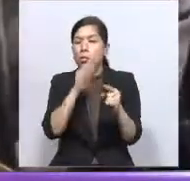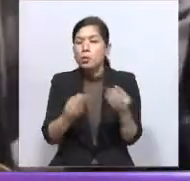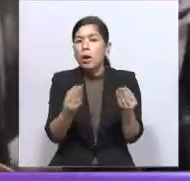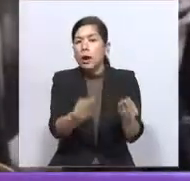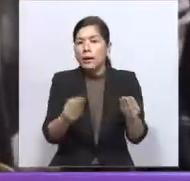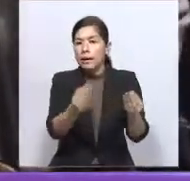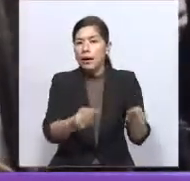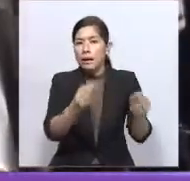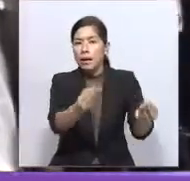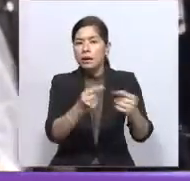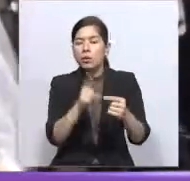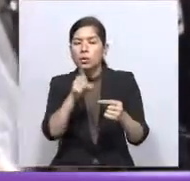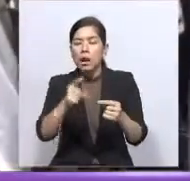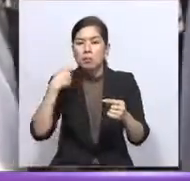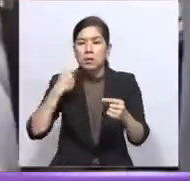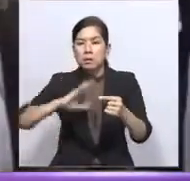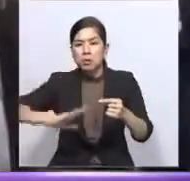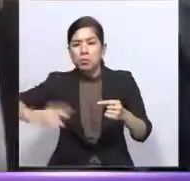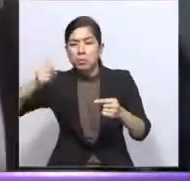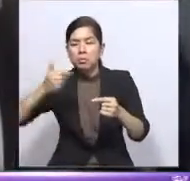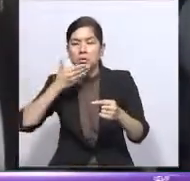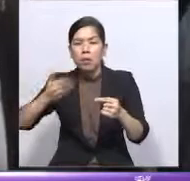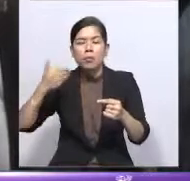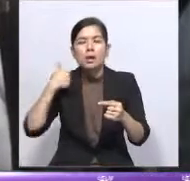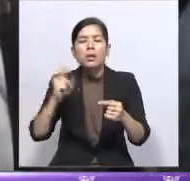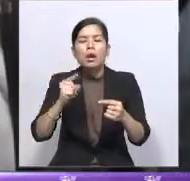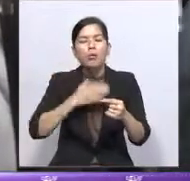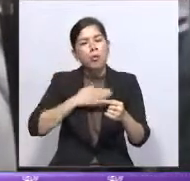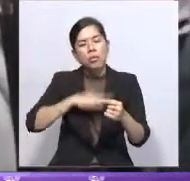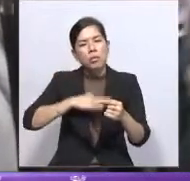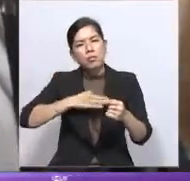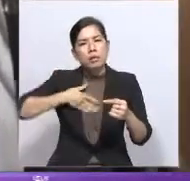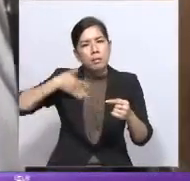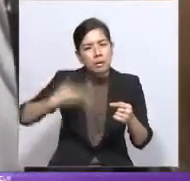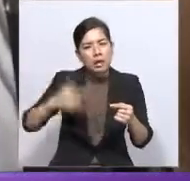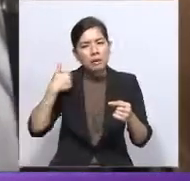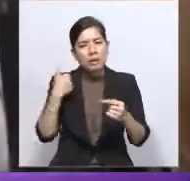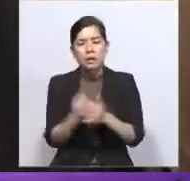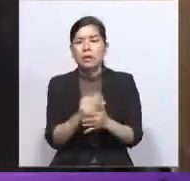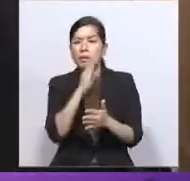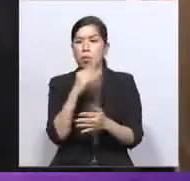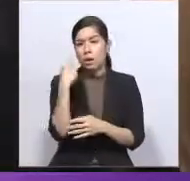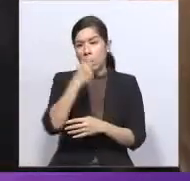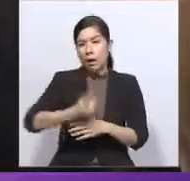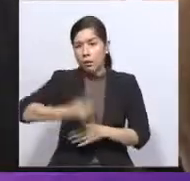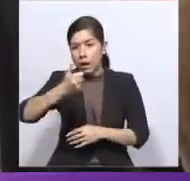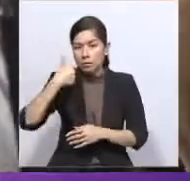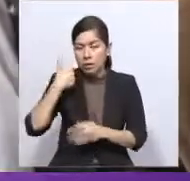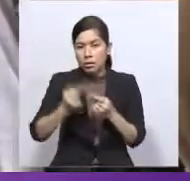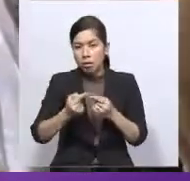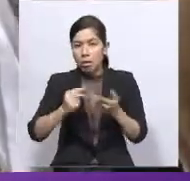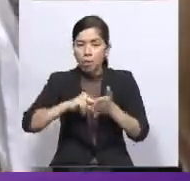ยั่งยืนไหมล่ะไม่ยั่งยืนนะครับผมกลัวตรงนี้แหละกลัวคนตรงกลางเนี่ยที่ว่าใครก็ได้เป็นรัฐบาลก็ได้ไม่สนใ